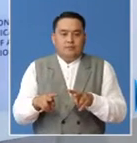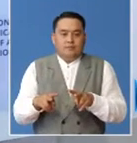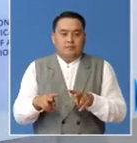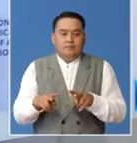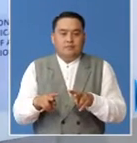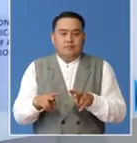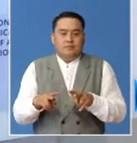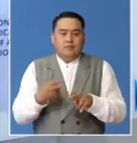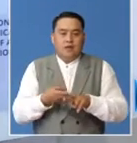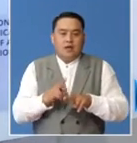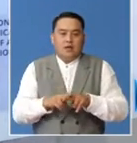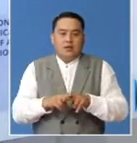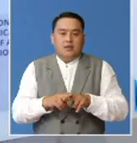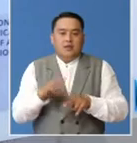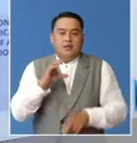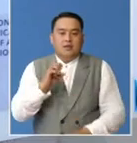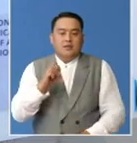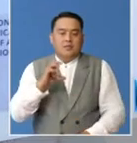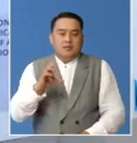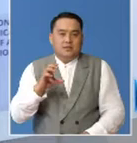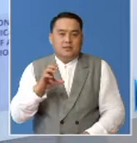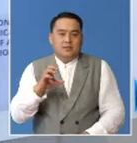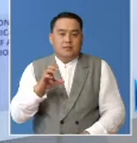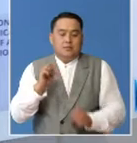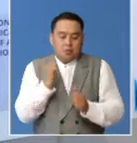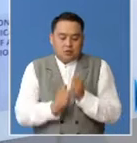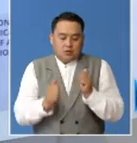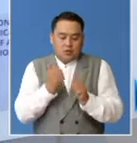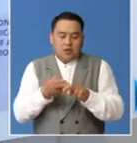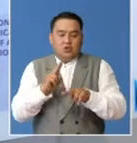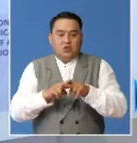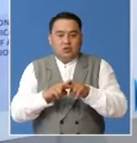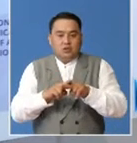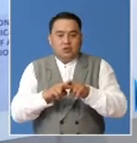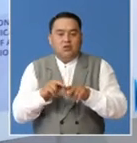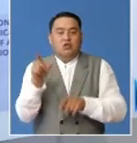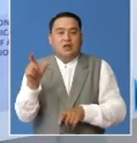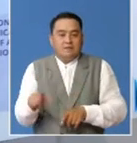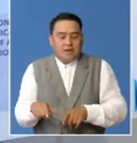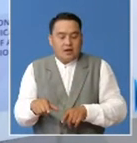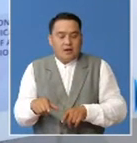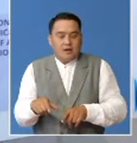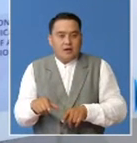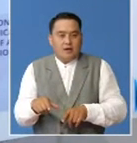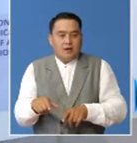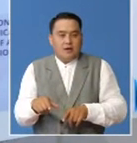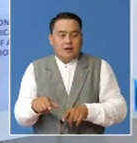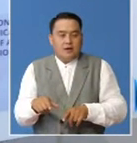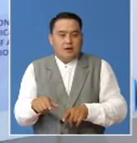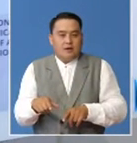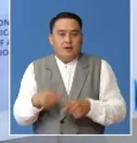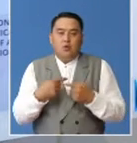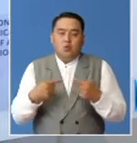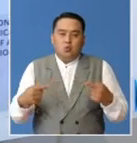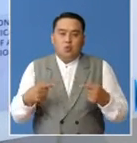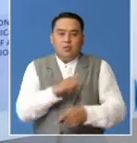сайте фонда FSMS.KZ, где может каждый пациент или каждый посетитель той или